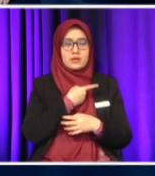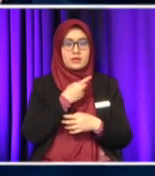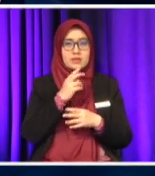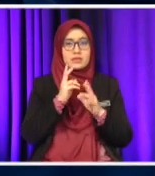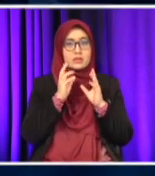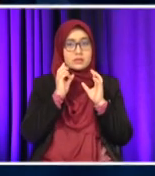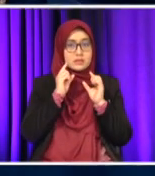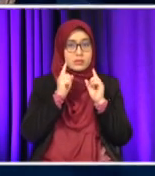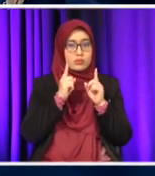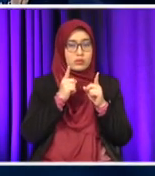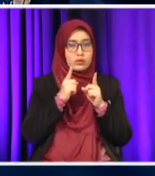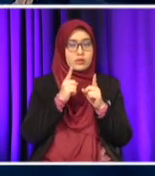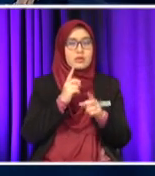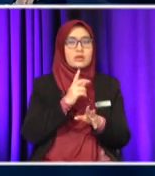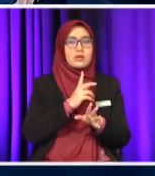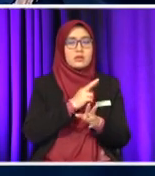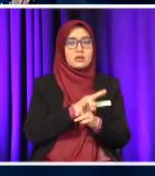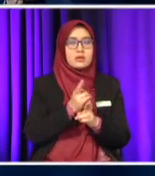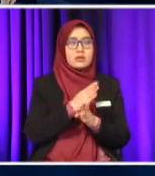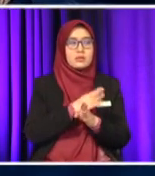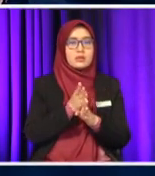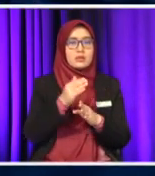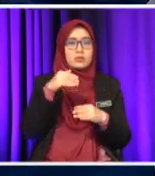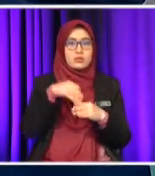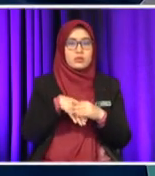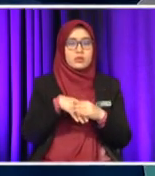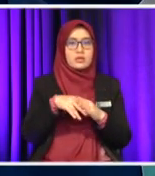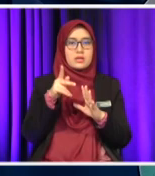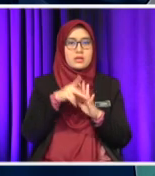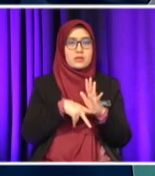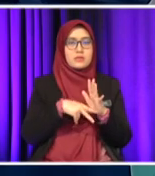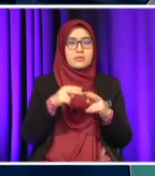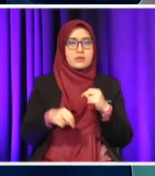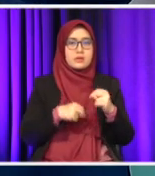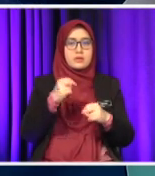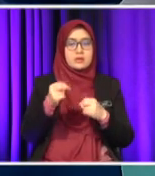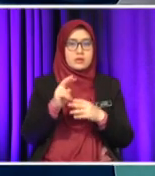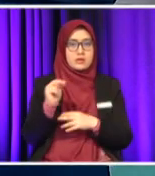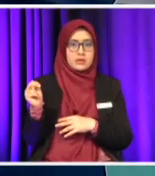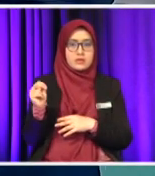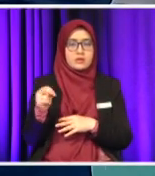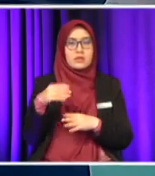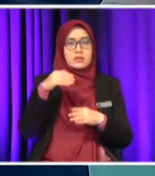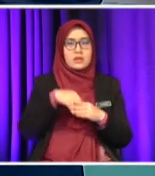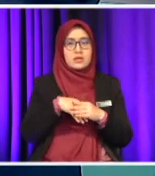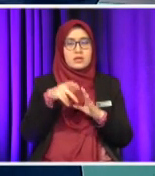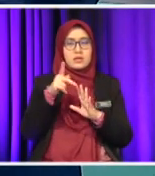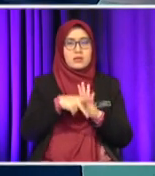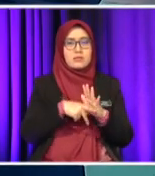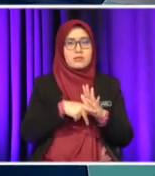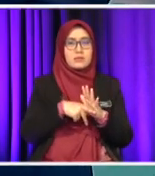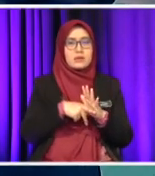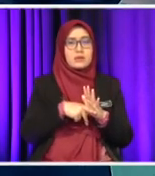penjagaan yang kita sebut dia akan melibatkan pemasaran dalam pemasaran ada satu proses dipanggil promosi